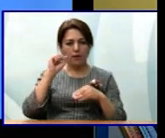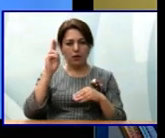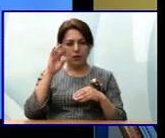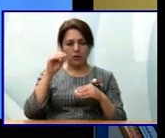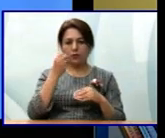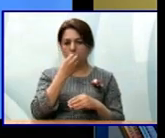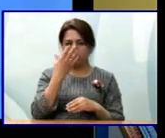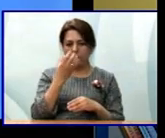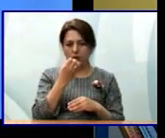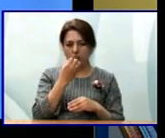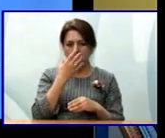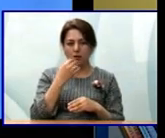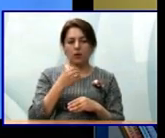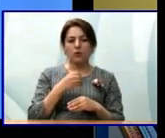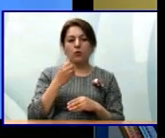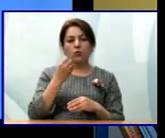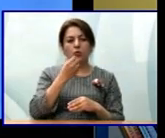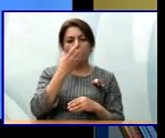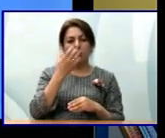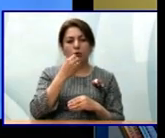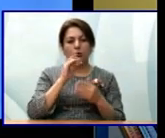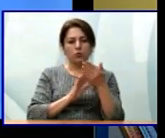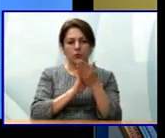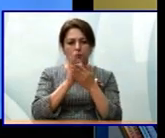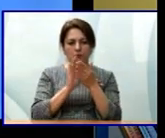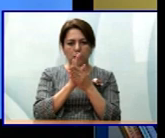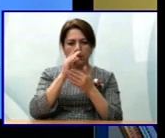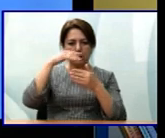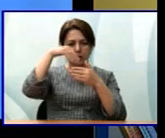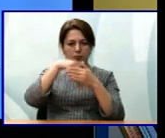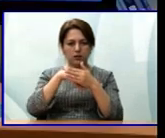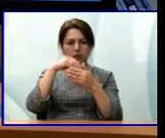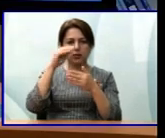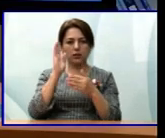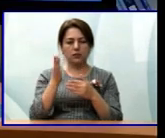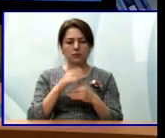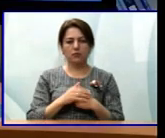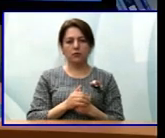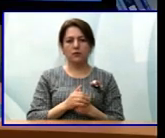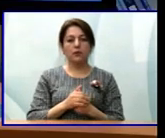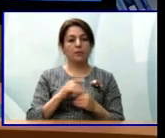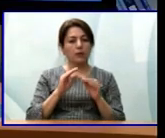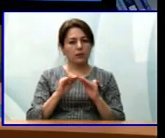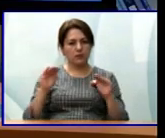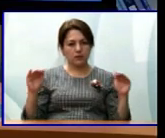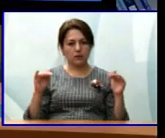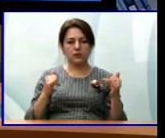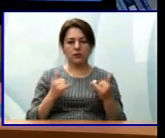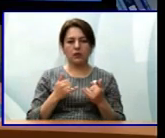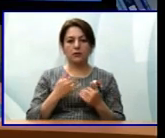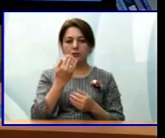gullari, demak, bular gulli o'simliklar sarasiga kiritilar ekan. O'quvchilar, sizning